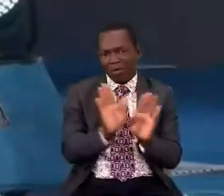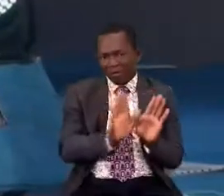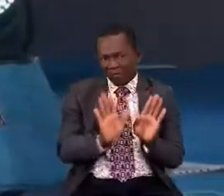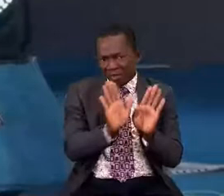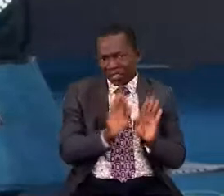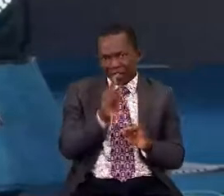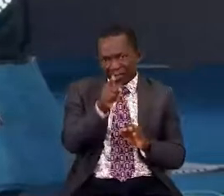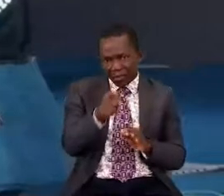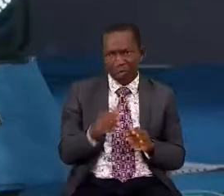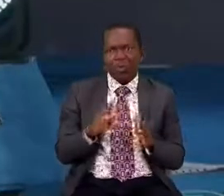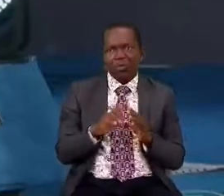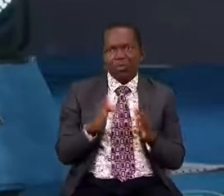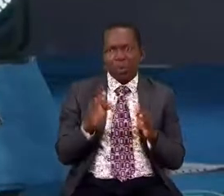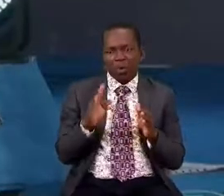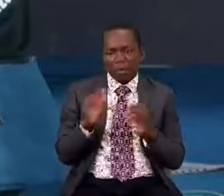et tu